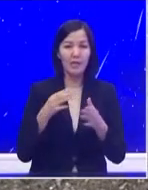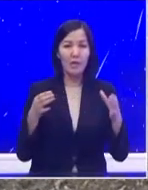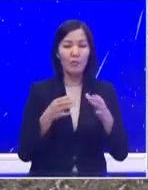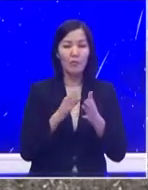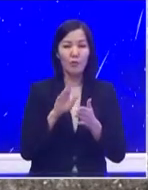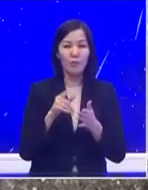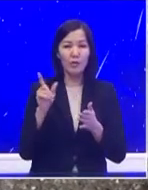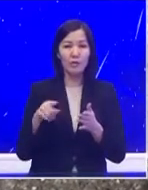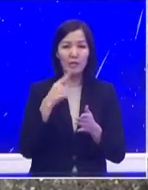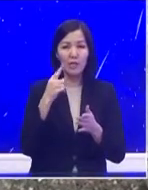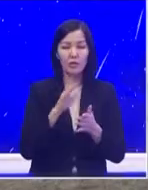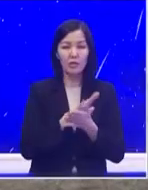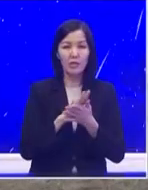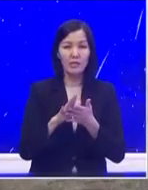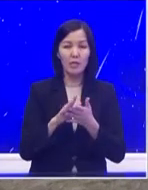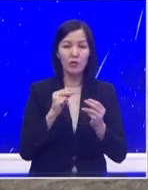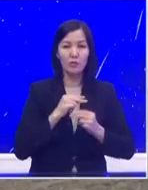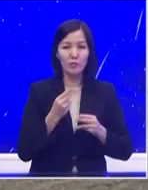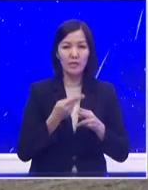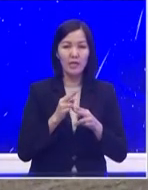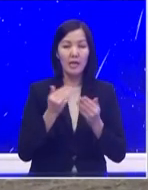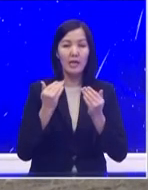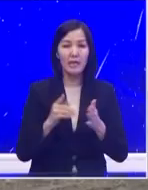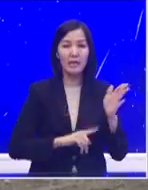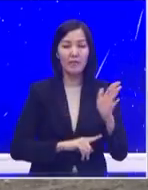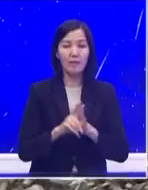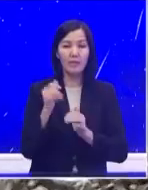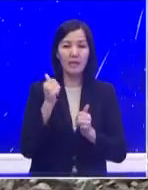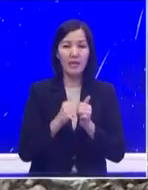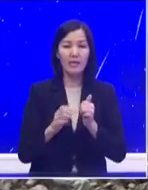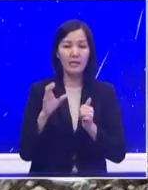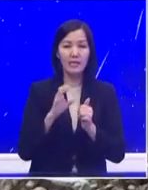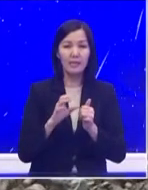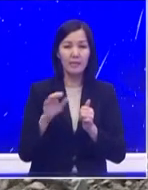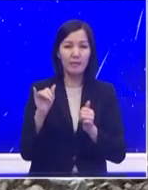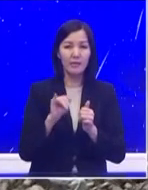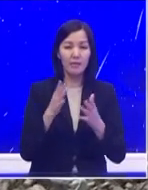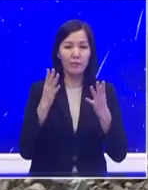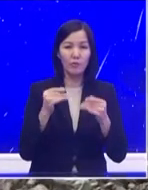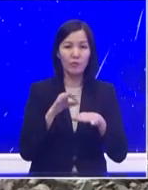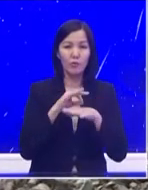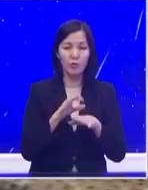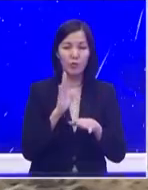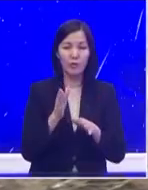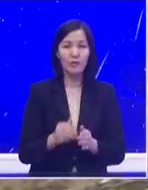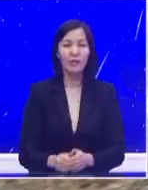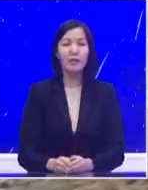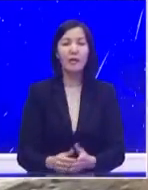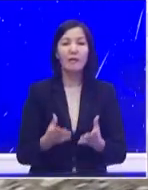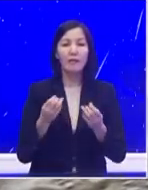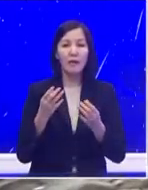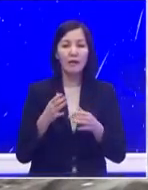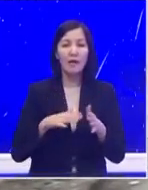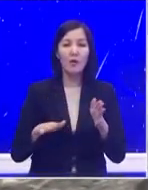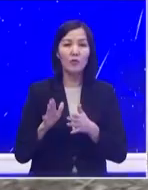басшысының айтуынша тазалық жұмыстары енді басталады. Әр сәрсенбі мен сенбі күндері өткізбек ниетте екендіктерін айтты. Сонымен қатар